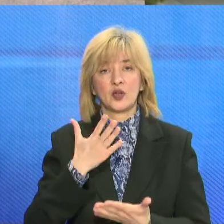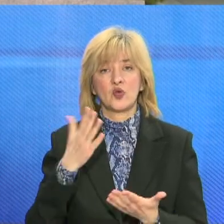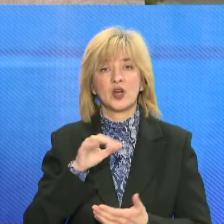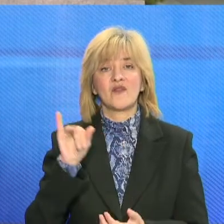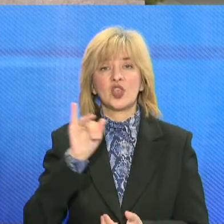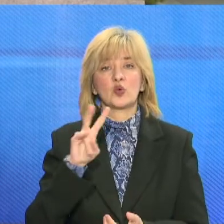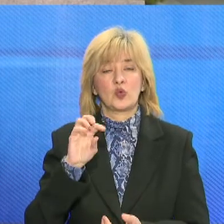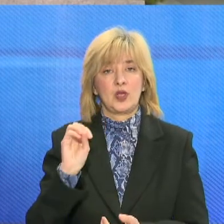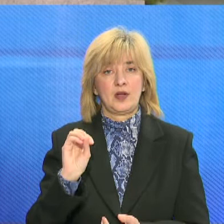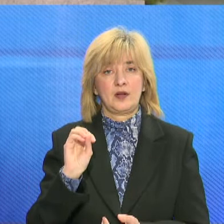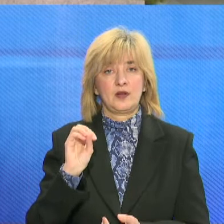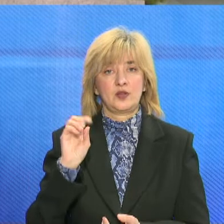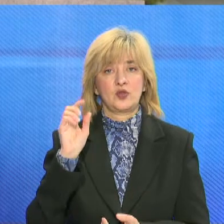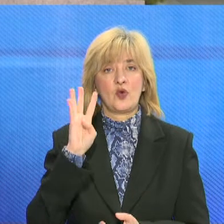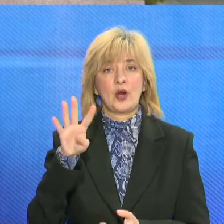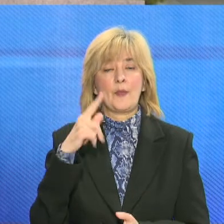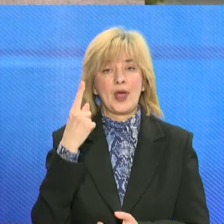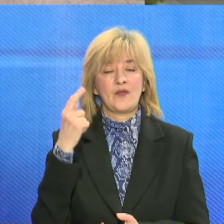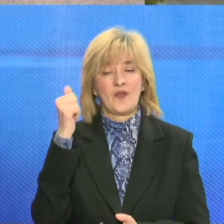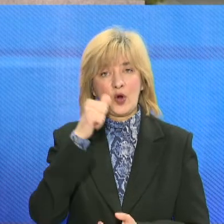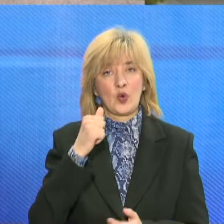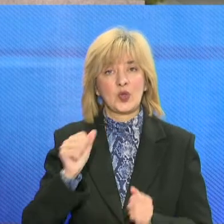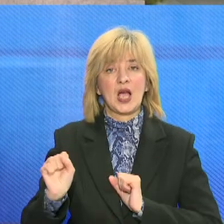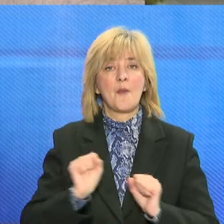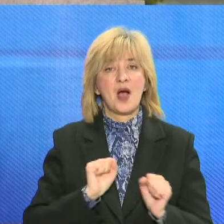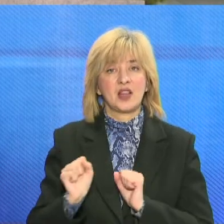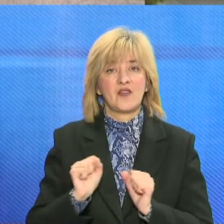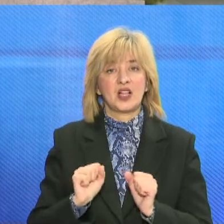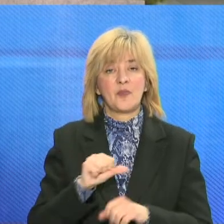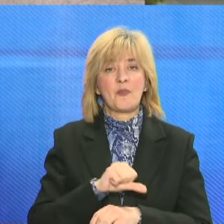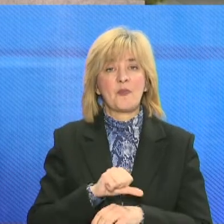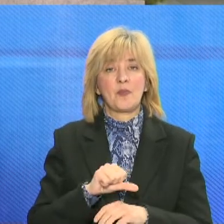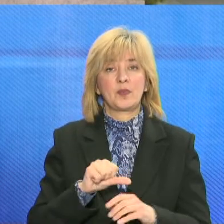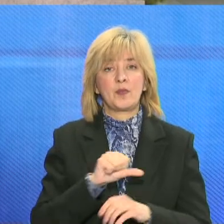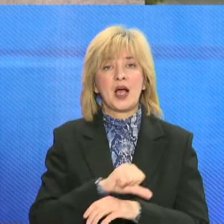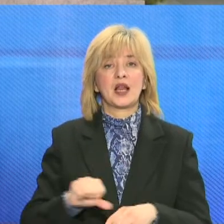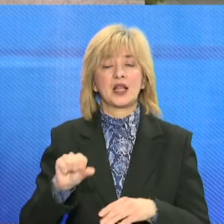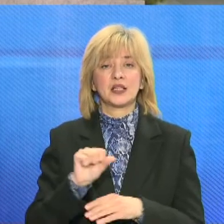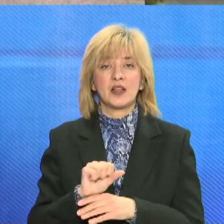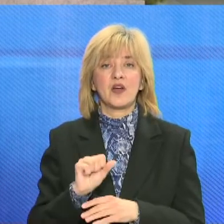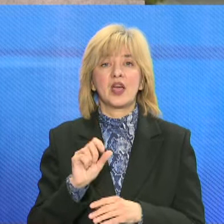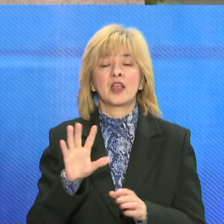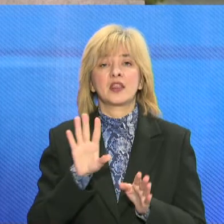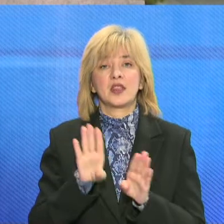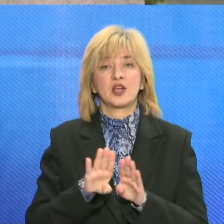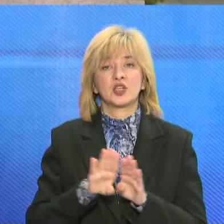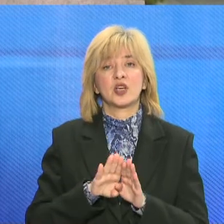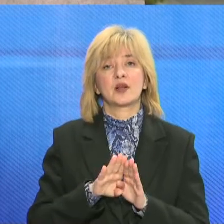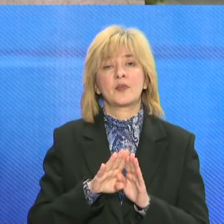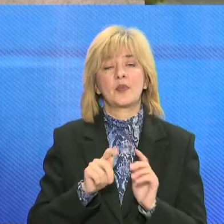защитой границы Республики Беларусь. В работе находится подготовка присвоения 6-й и 9-й школам города